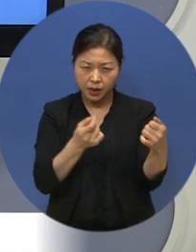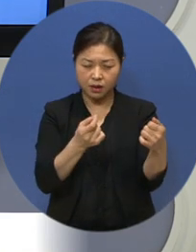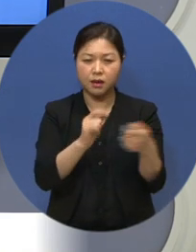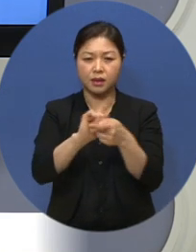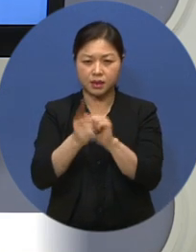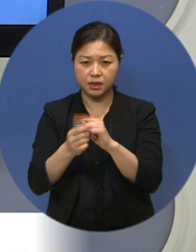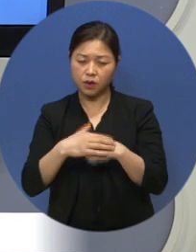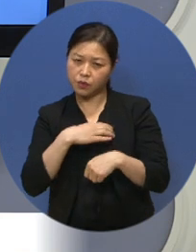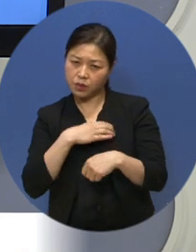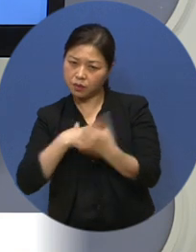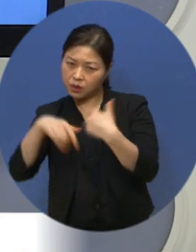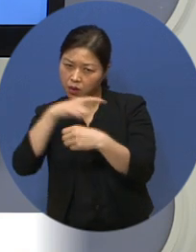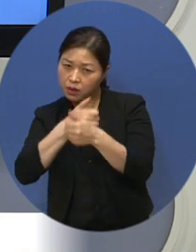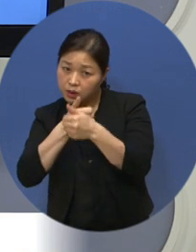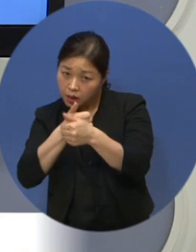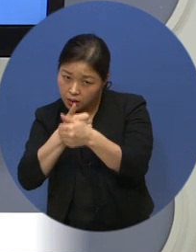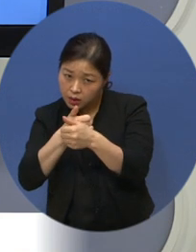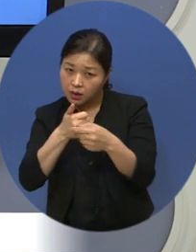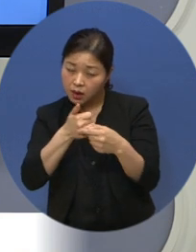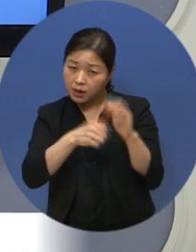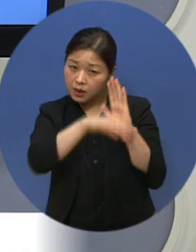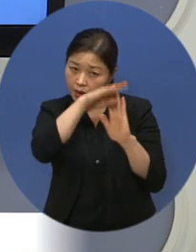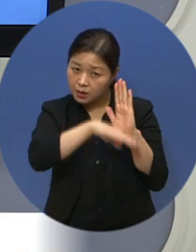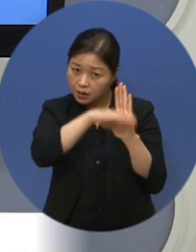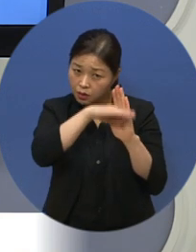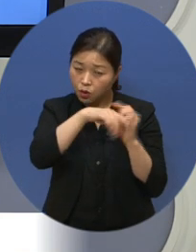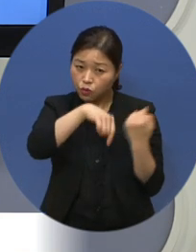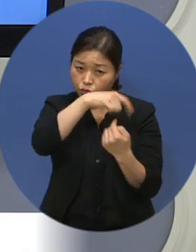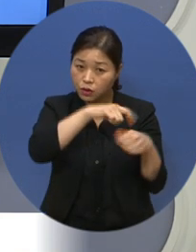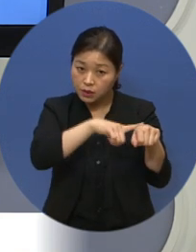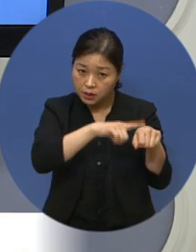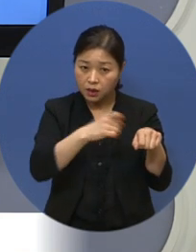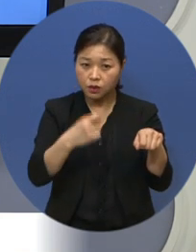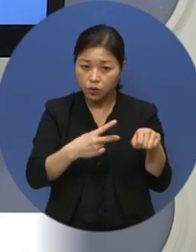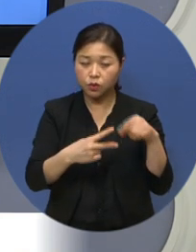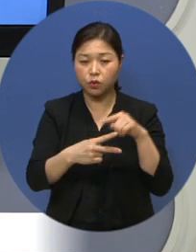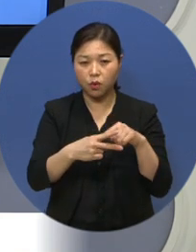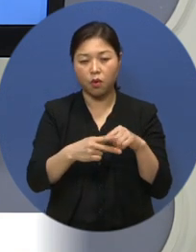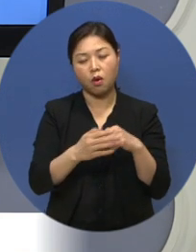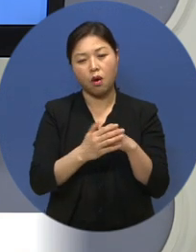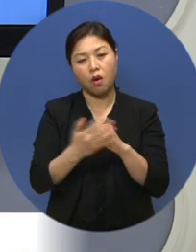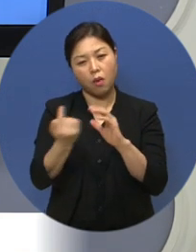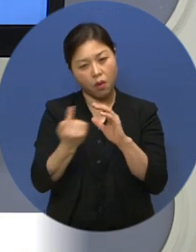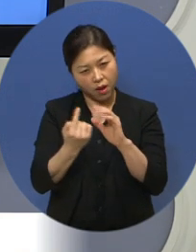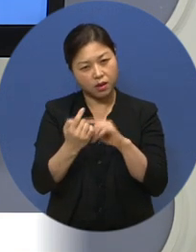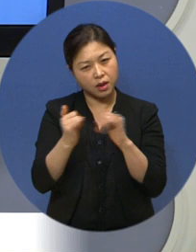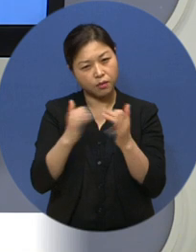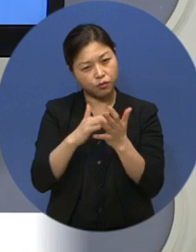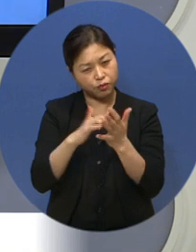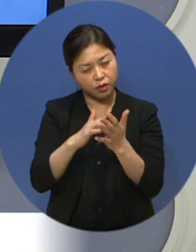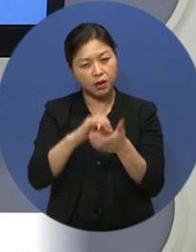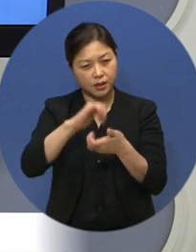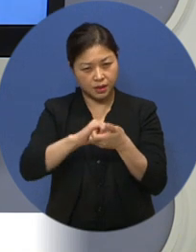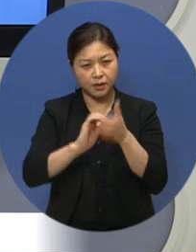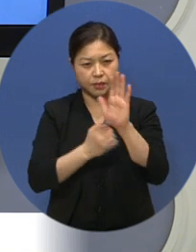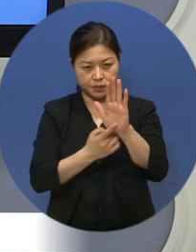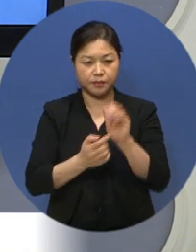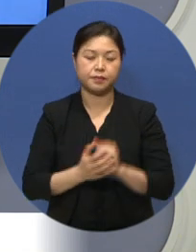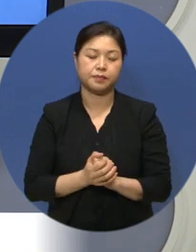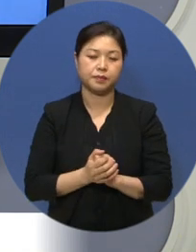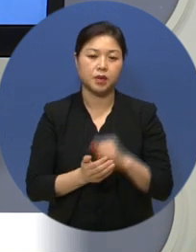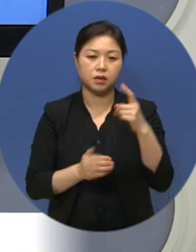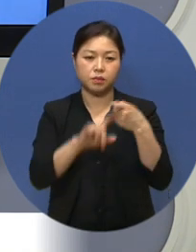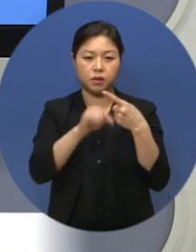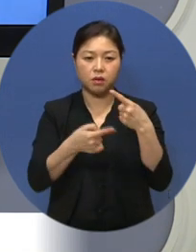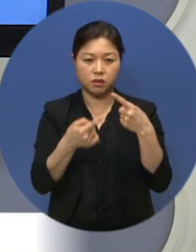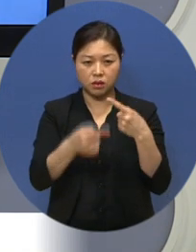위험도 변화에 따라 단계적으로 운영 시간이나 이용 인원을 제 않기로 했습니다 지난 1일